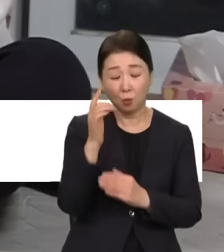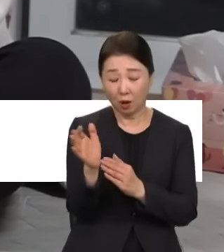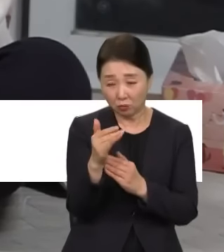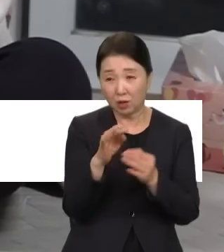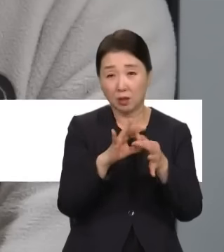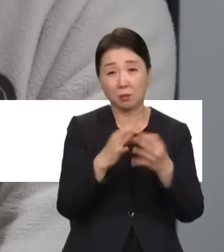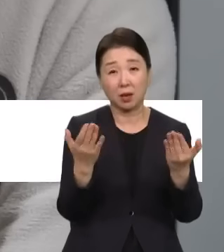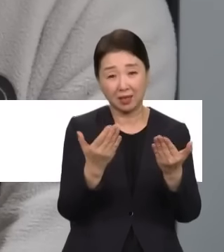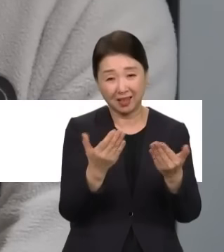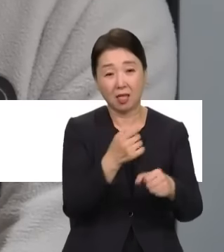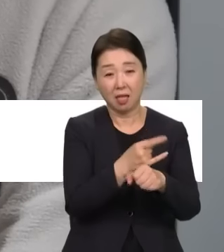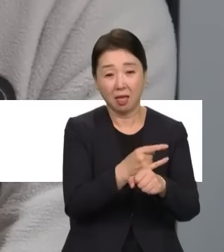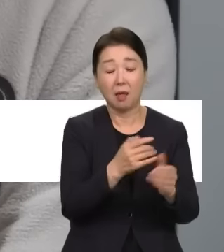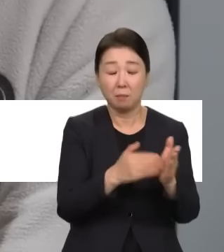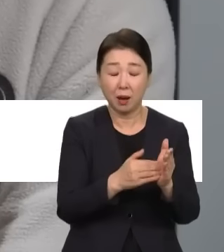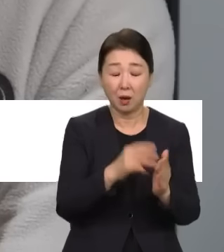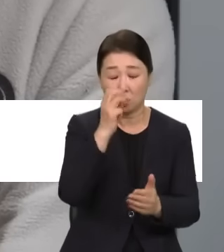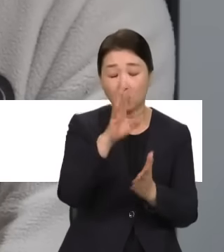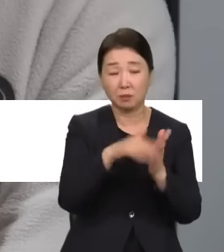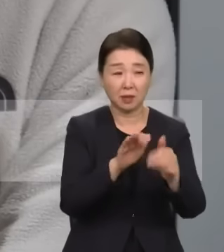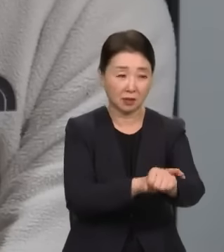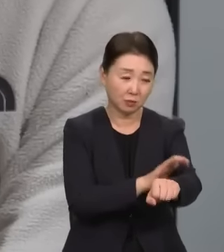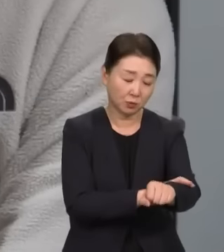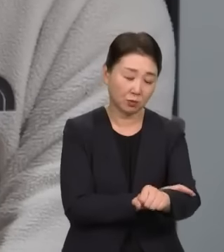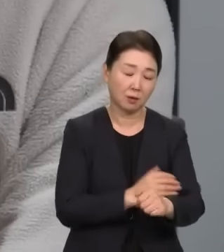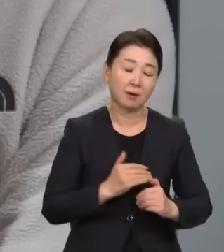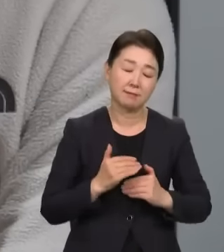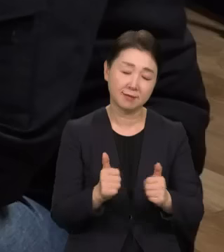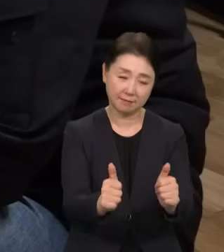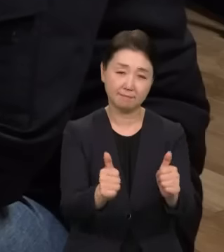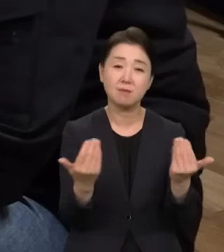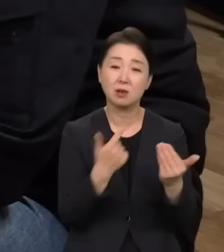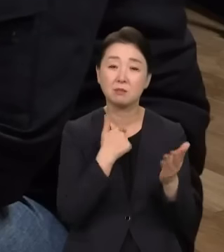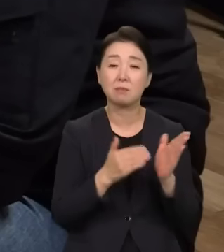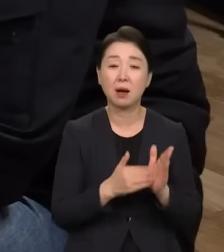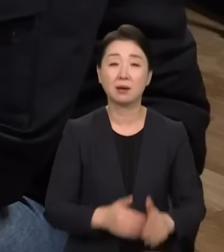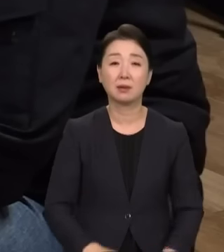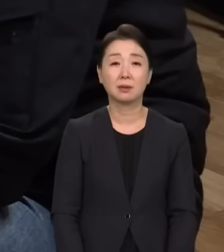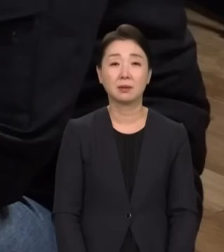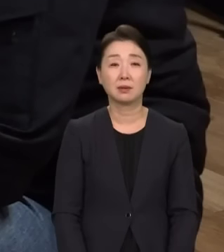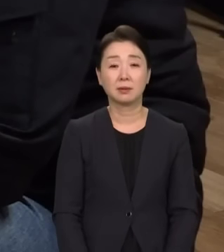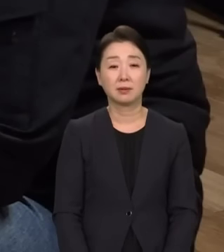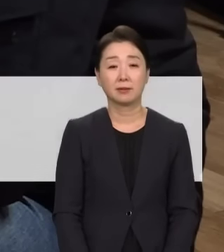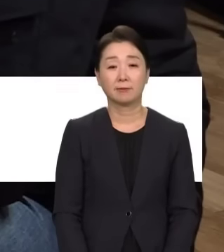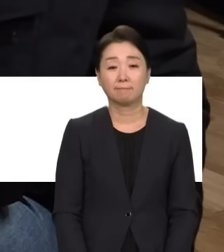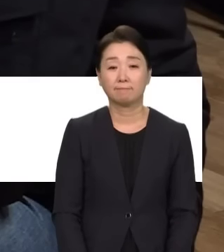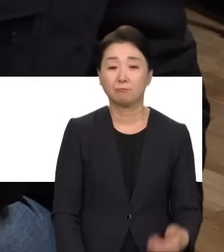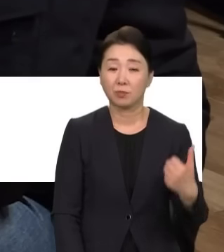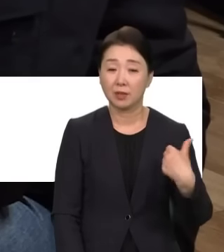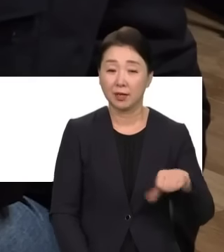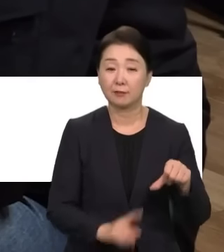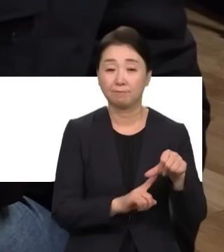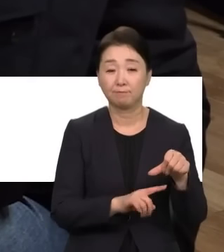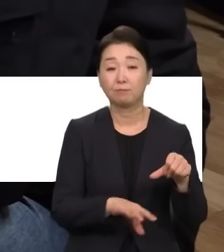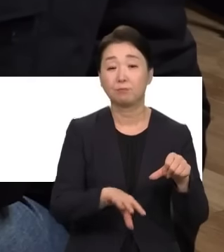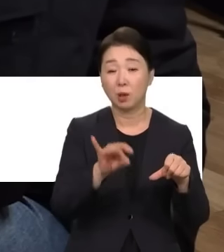정하고 고3 실습부터 착실하게 과정을 밟아온 아들. 본인이